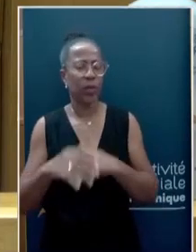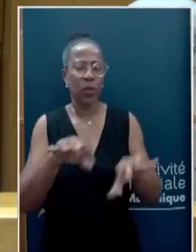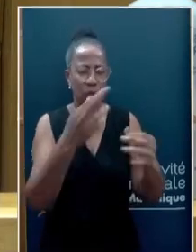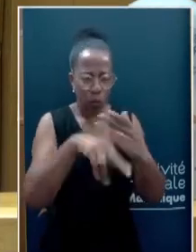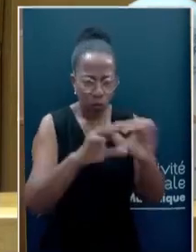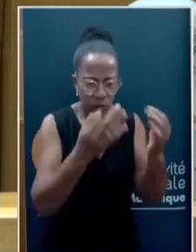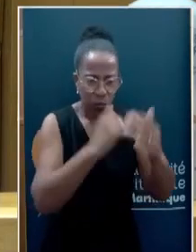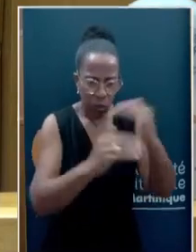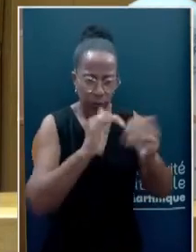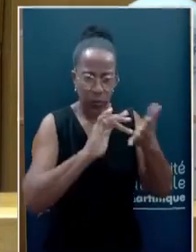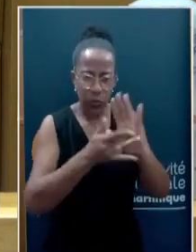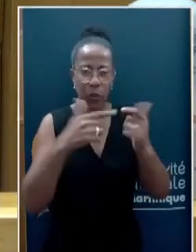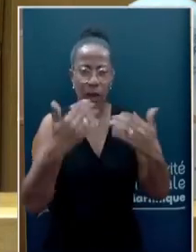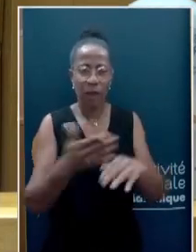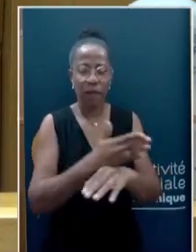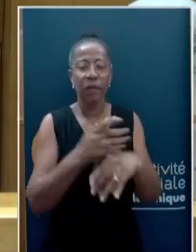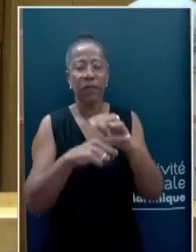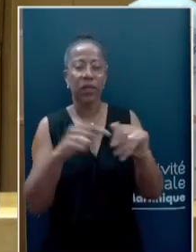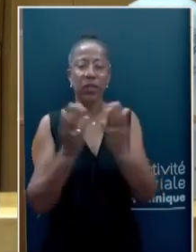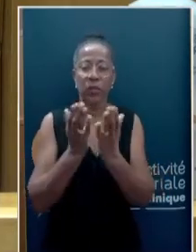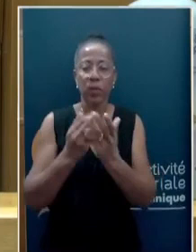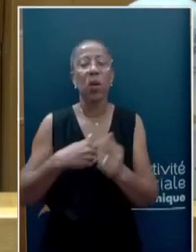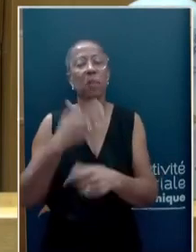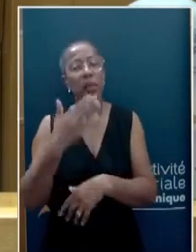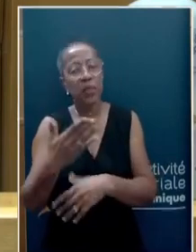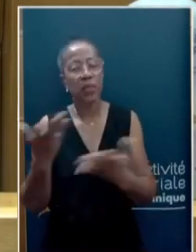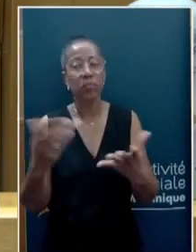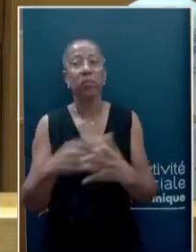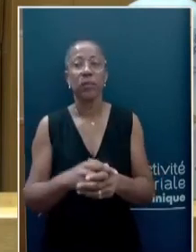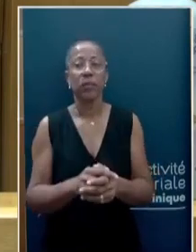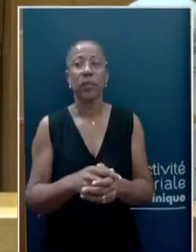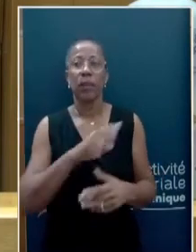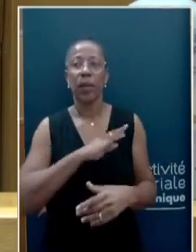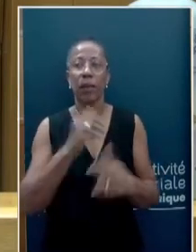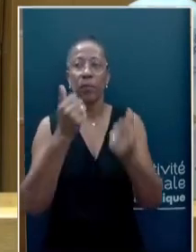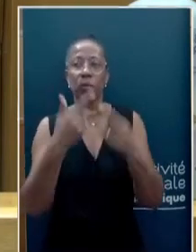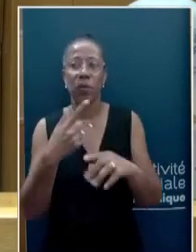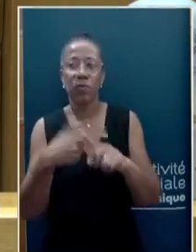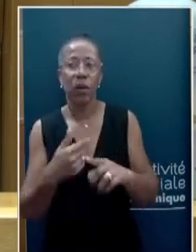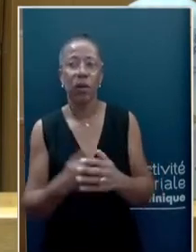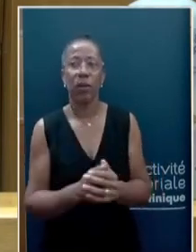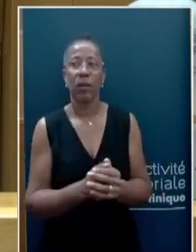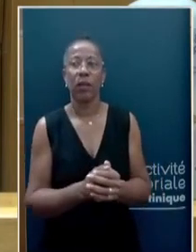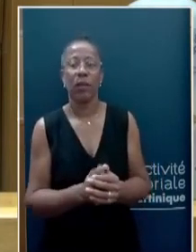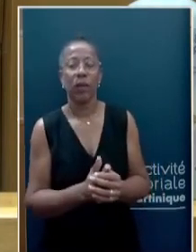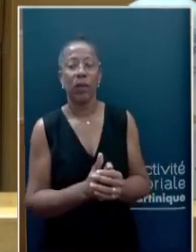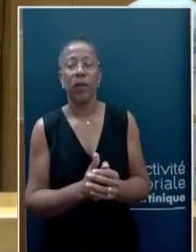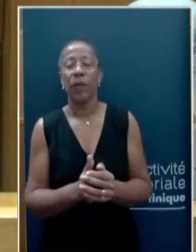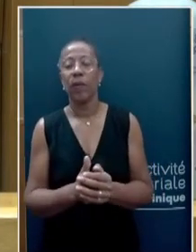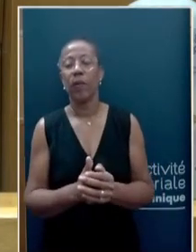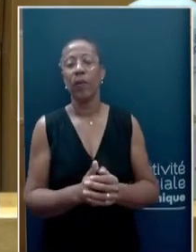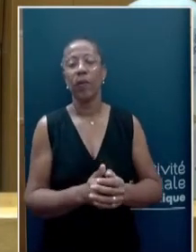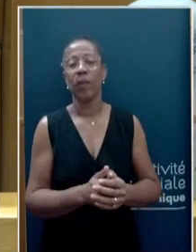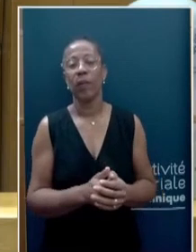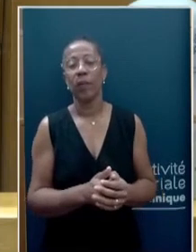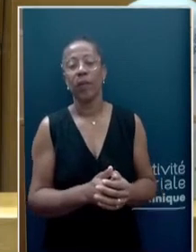étudier. Ils ont été cités, je vous remercie de ça, je vous donne acte, puisque plusieurs fois, je n'ai que devienne, par exemple, l'extension TCS, mais qu'est-ce